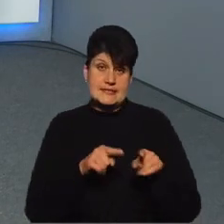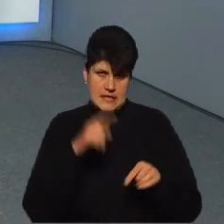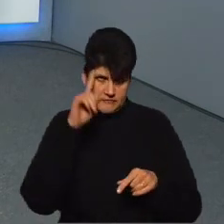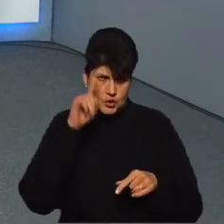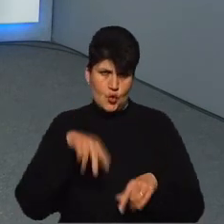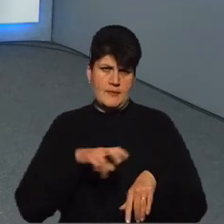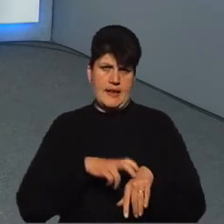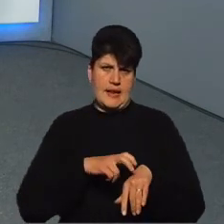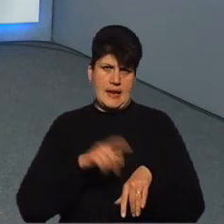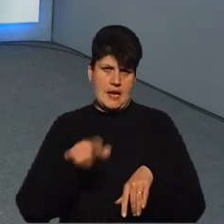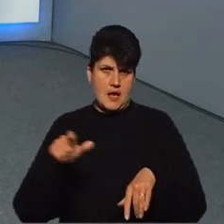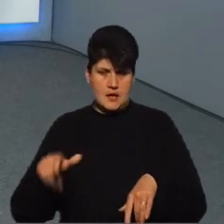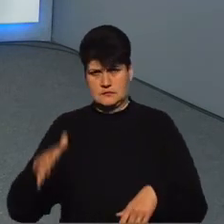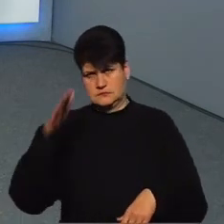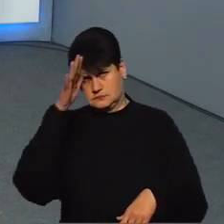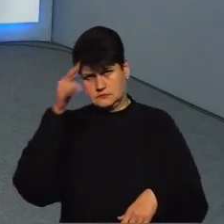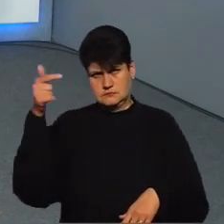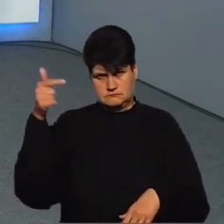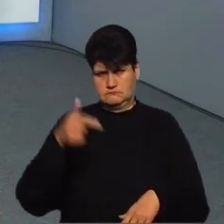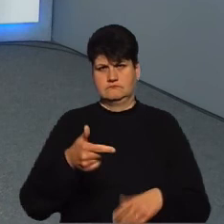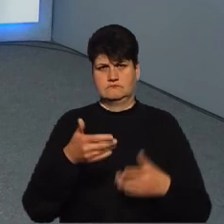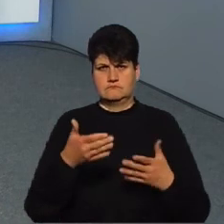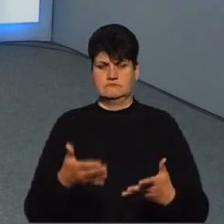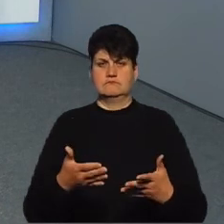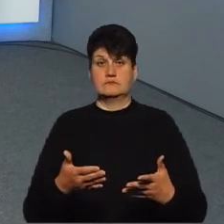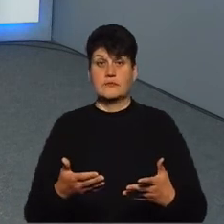відомі вчені, відомі експерти, то